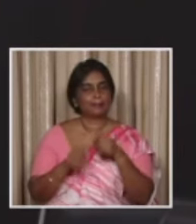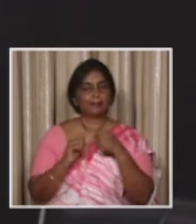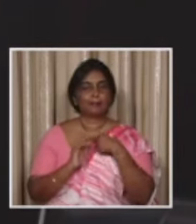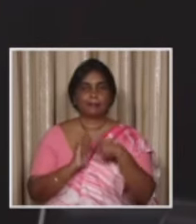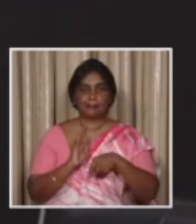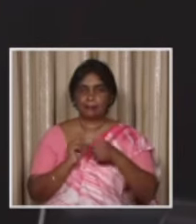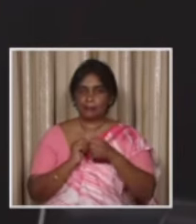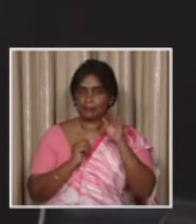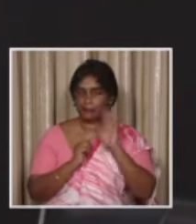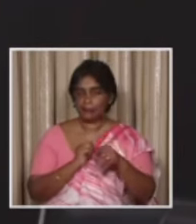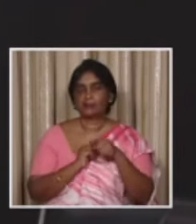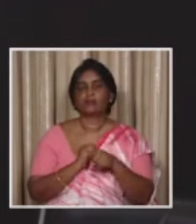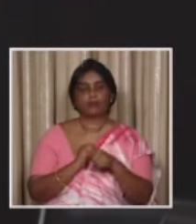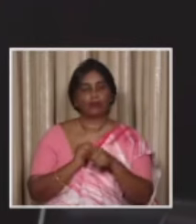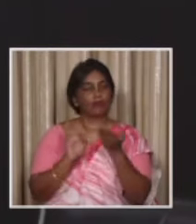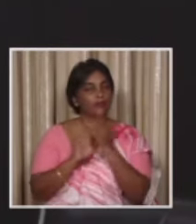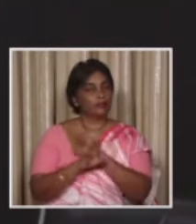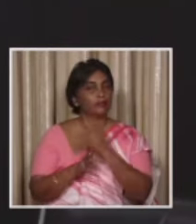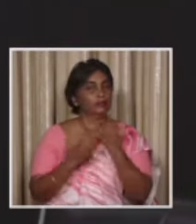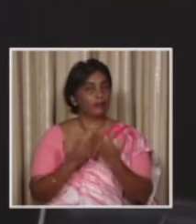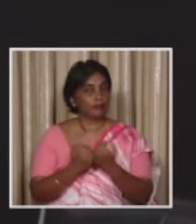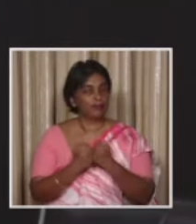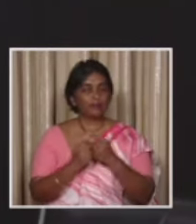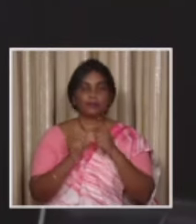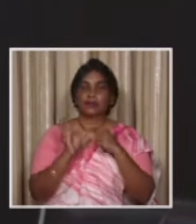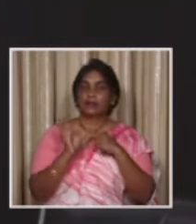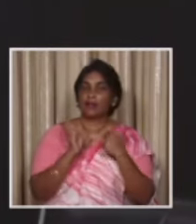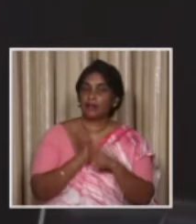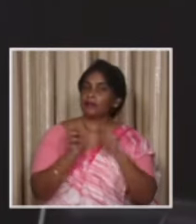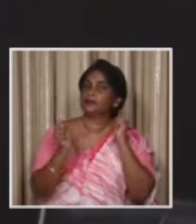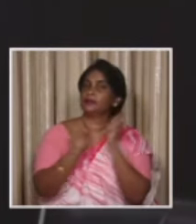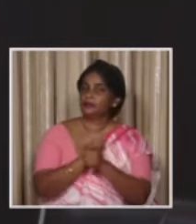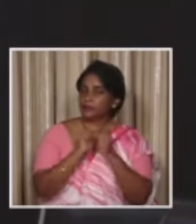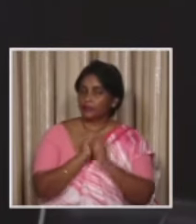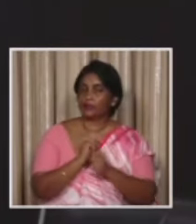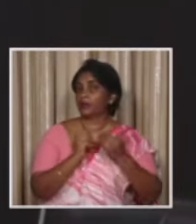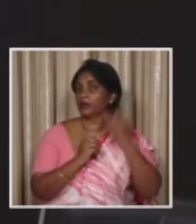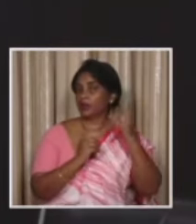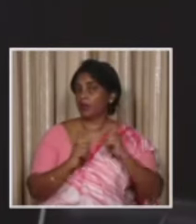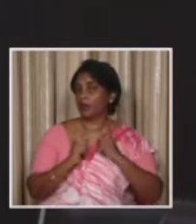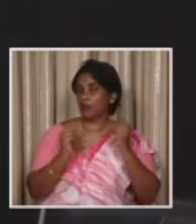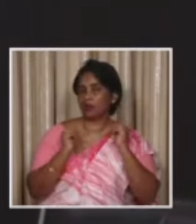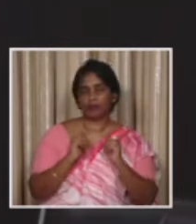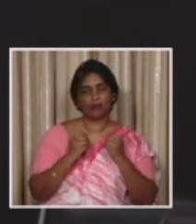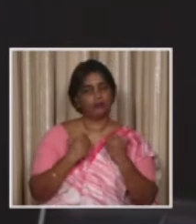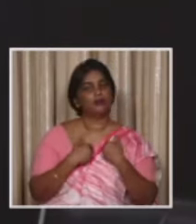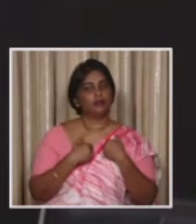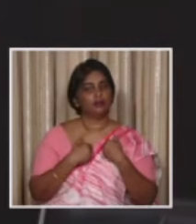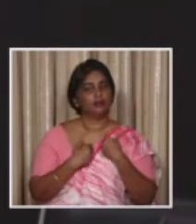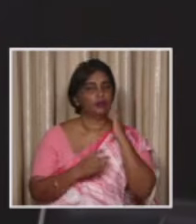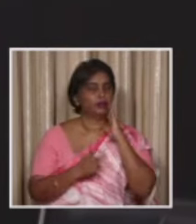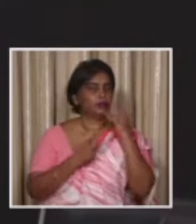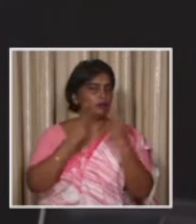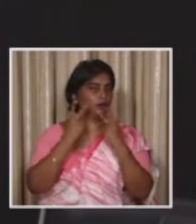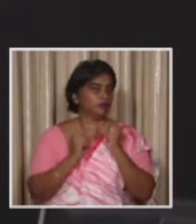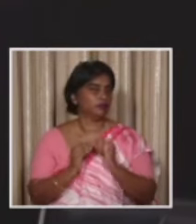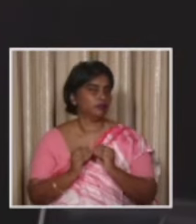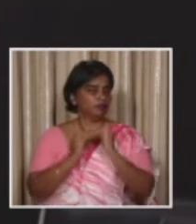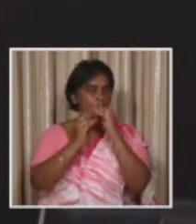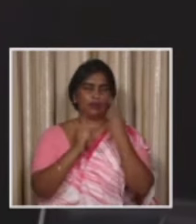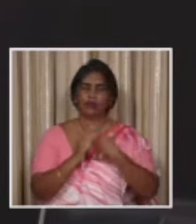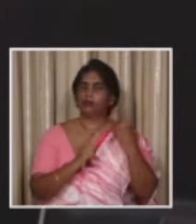දැන් කරන්නේ අර අවශ්‍ය කරන පනත් වෙනස් කරලා අනාගතයේ කොහොමද අපේ සංචාරක ව්‍යාපාරය තවත්